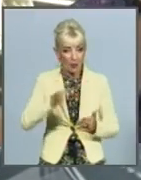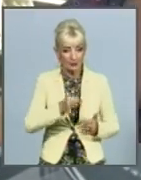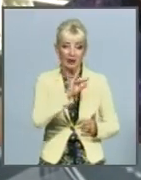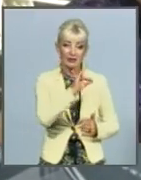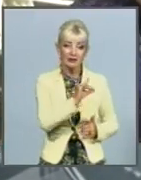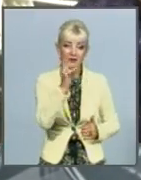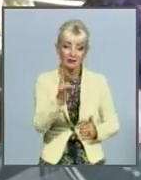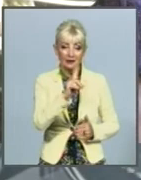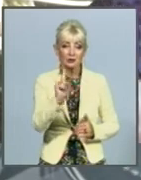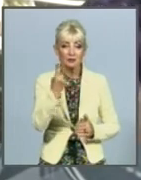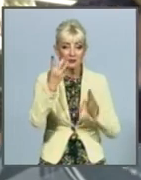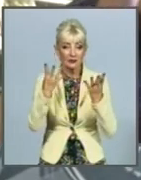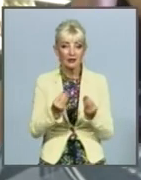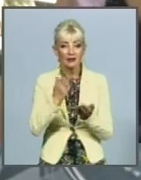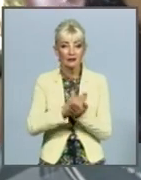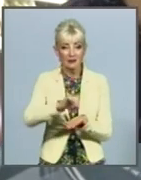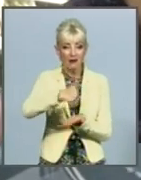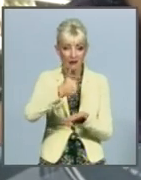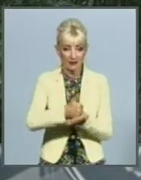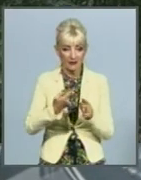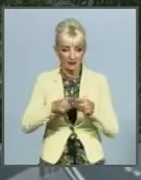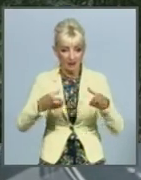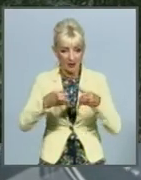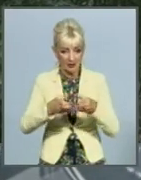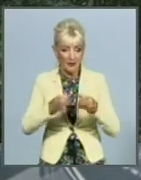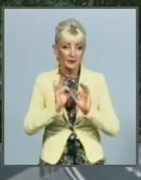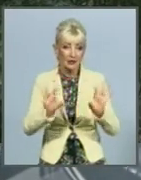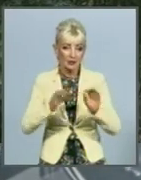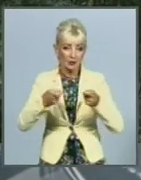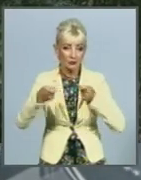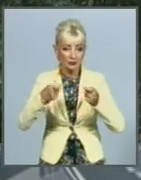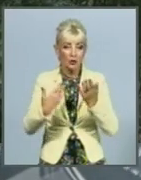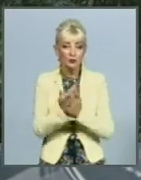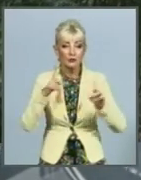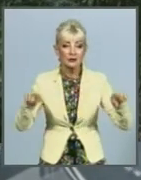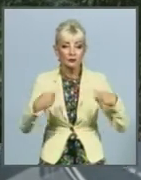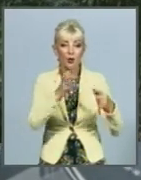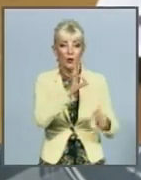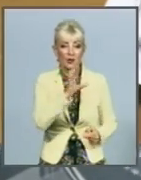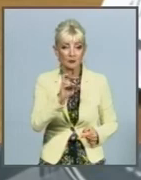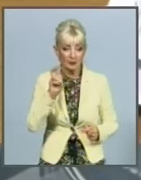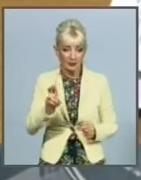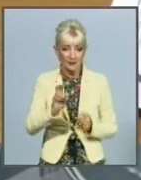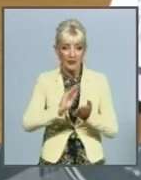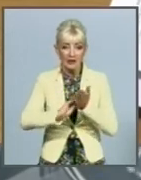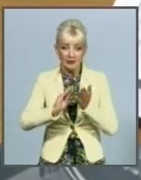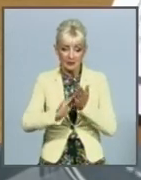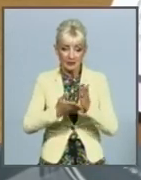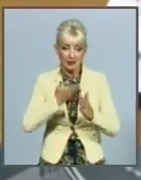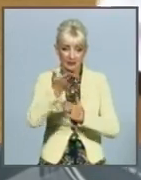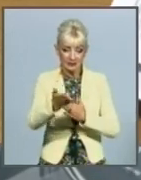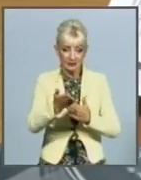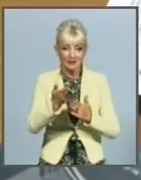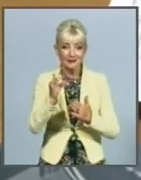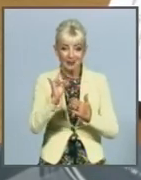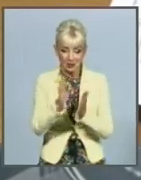Миколаївна, яка з першого дня є головою об'єднання, ділиться з керівниками новостворених ОСББ. Написала і видала вона навіть